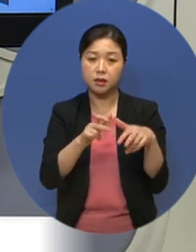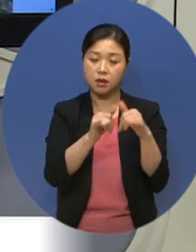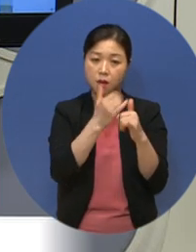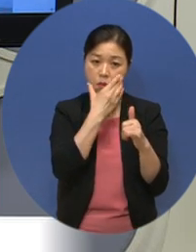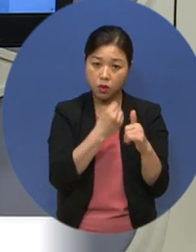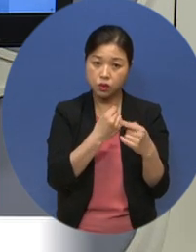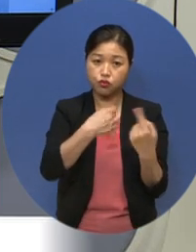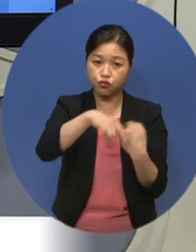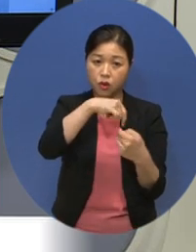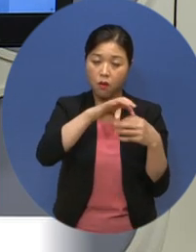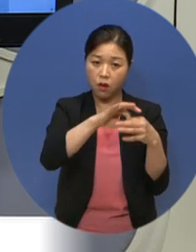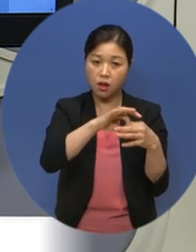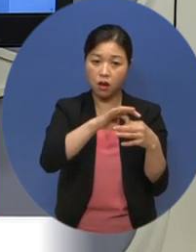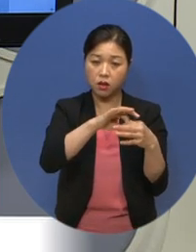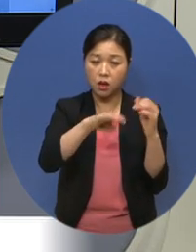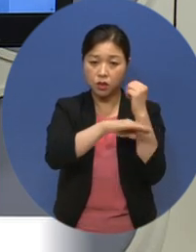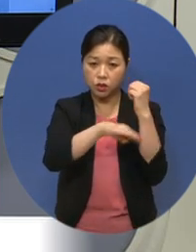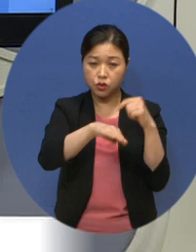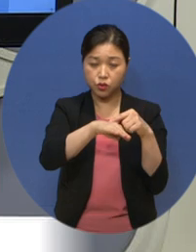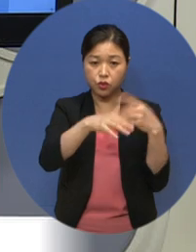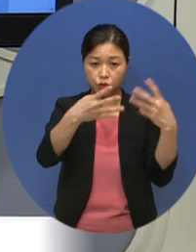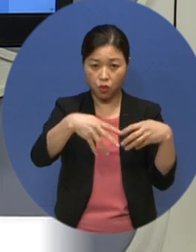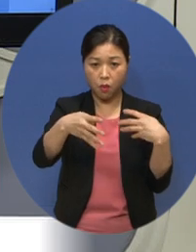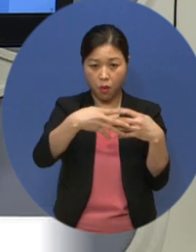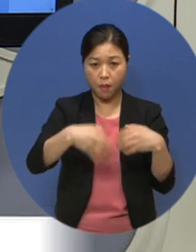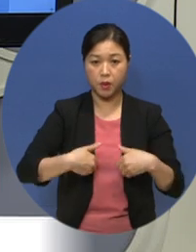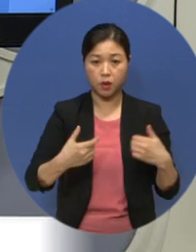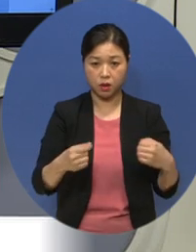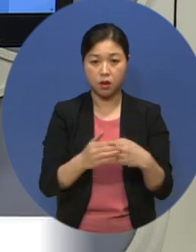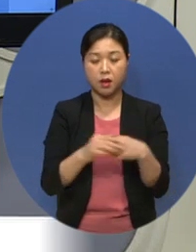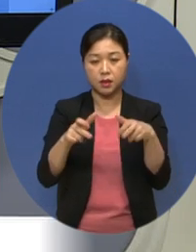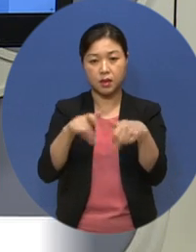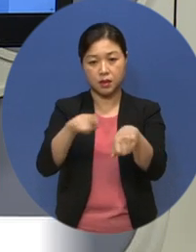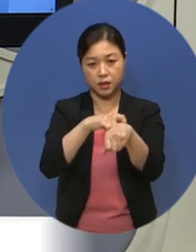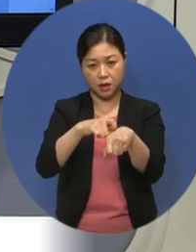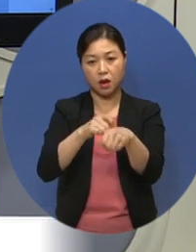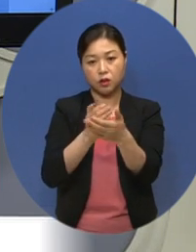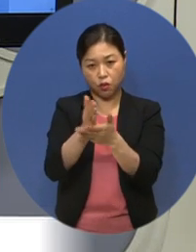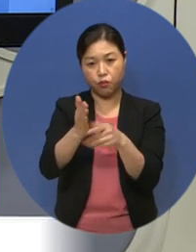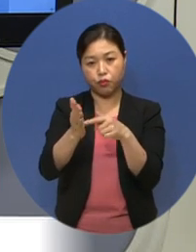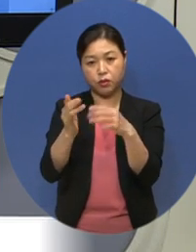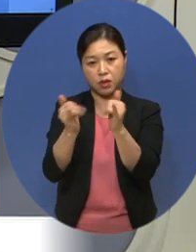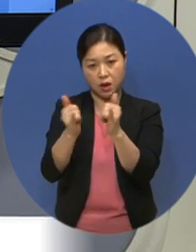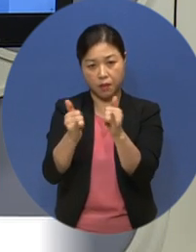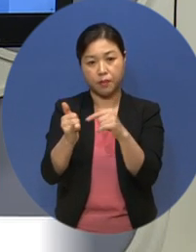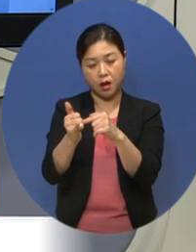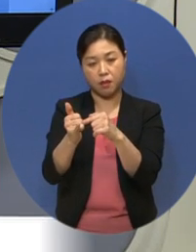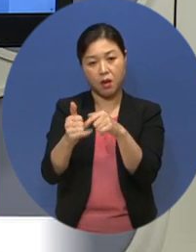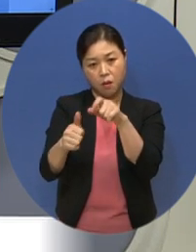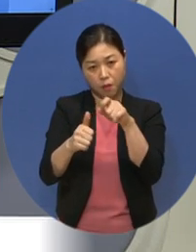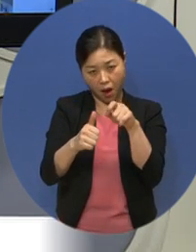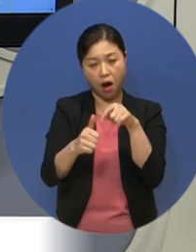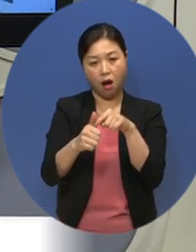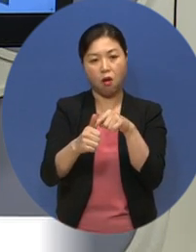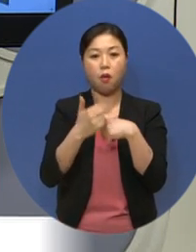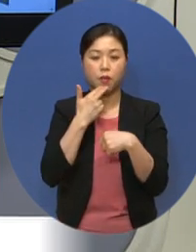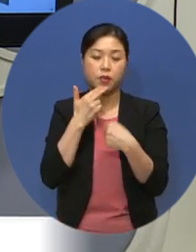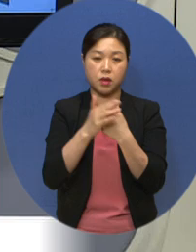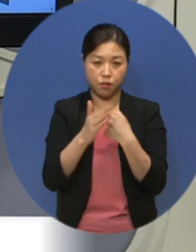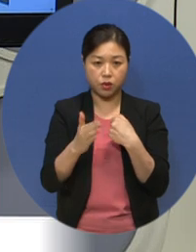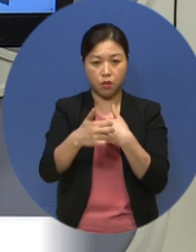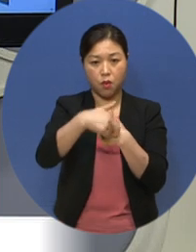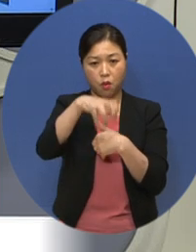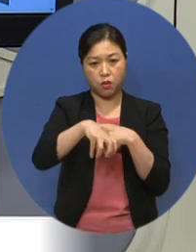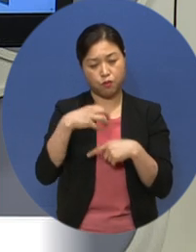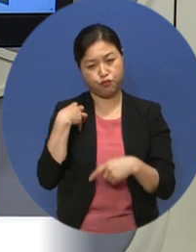운영기준 조건을 충족시켜야 하고 장애 특화 전문 인력에 대해서는 지원이 없어 의료기관의 부담으로